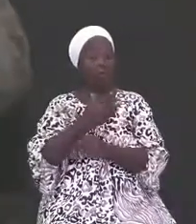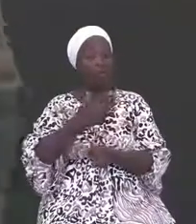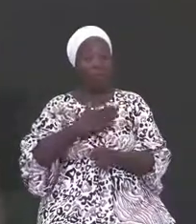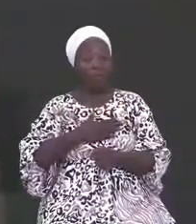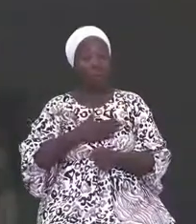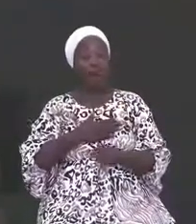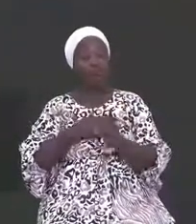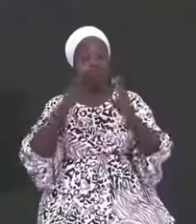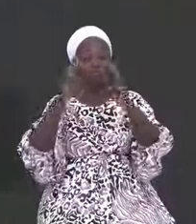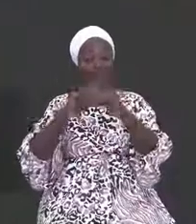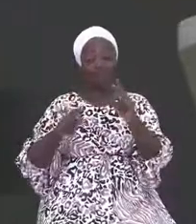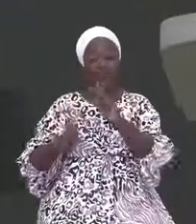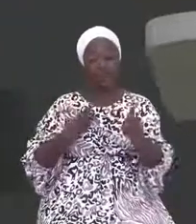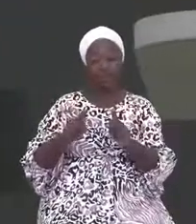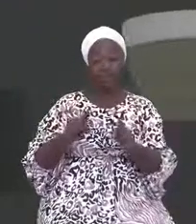non.